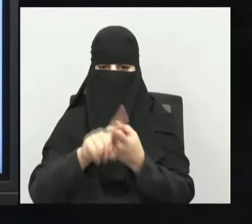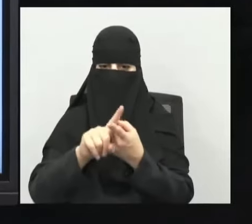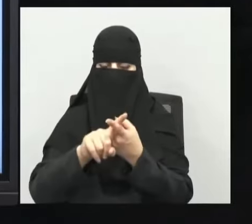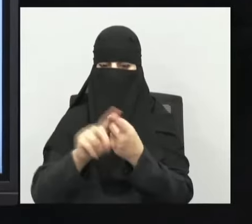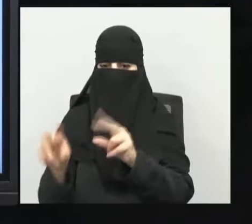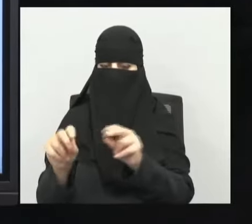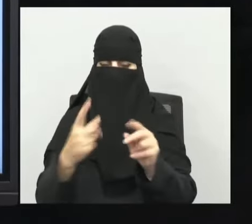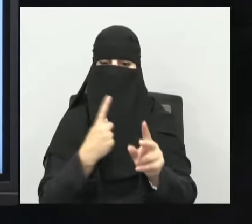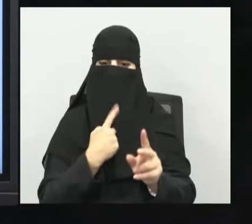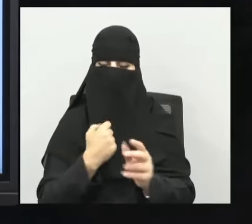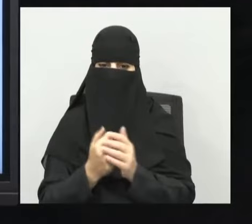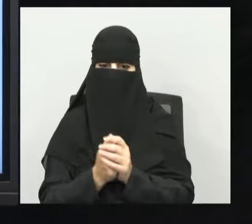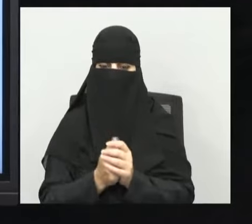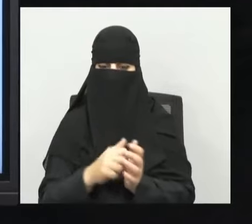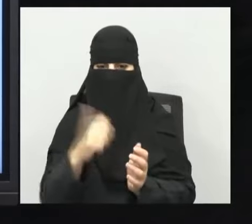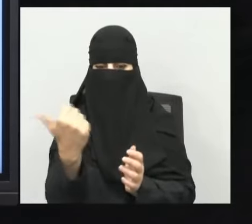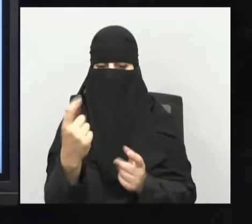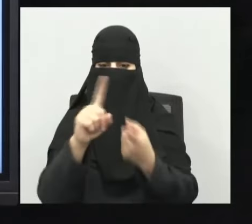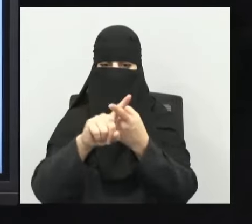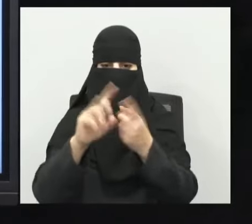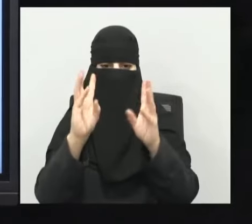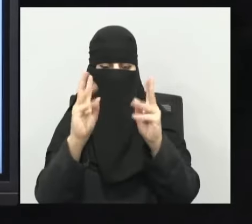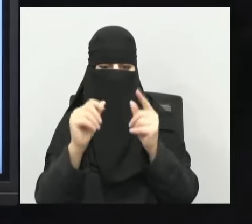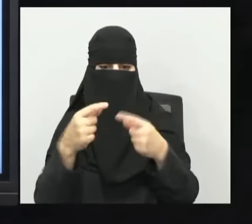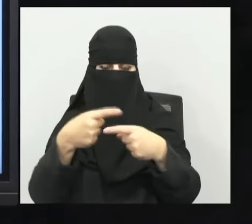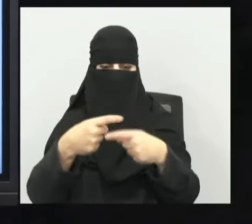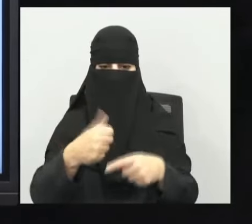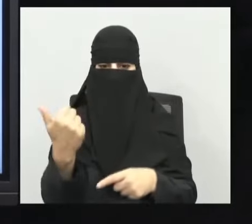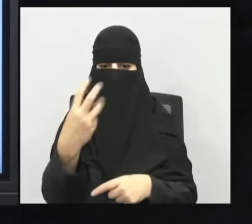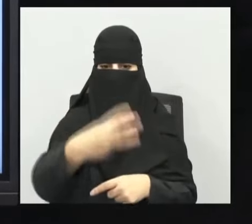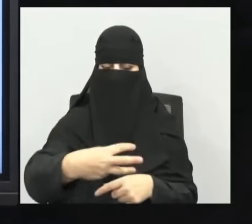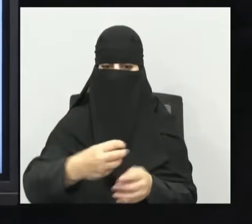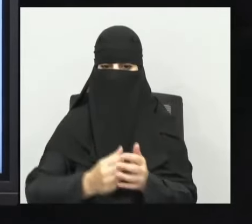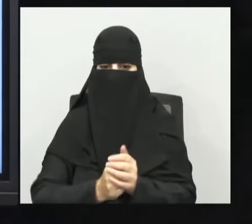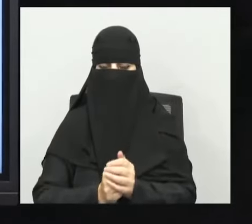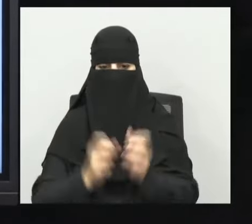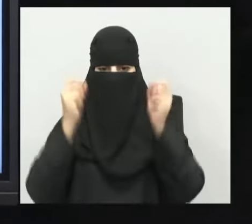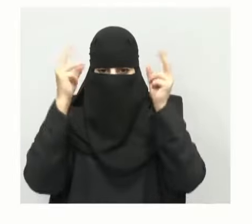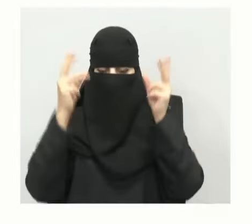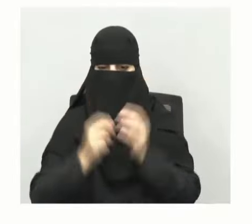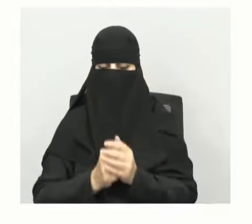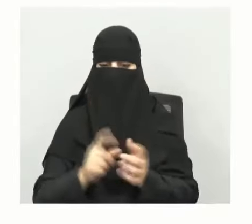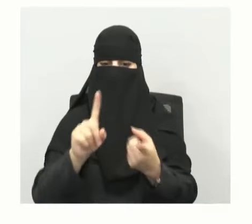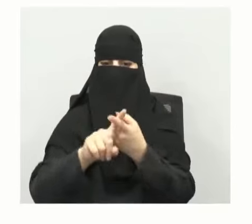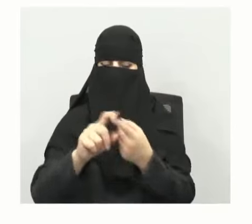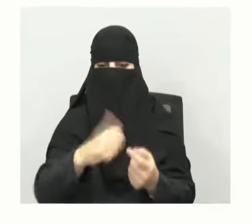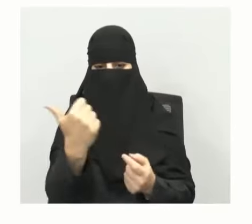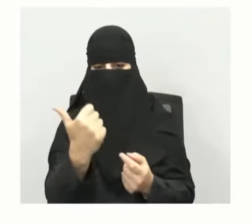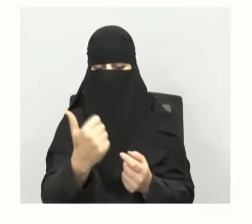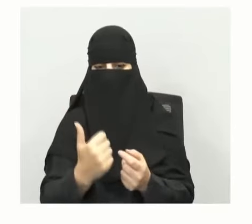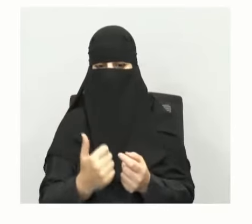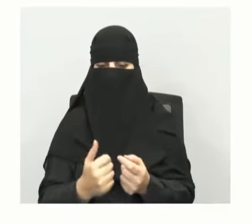طلبنا اذا يا ابطال سته ضرب كم تصير سته وثلاثين مبدعين ضرب سته بارك الله